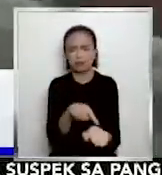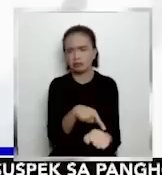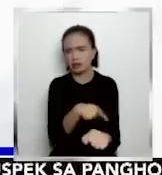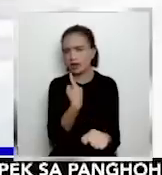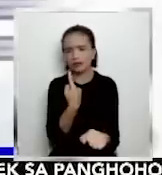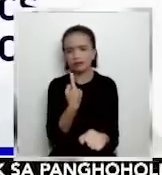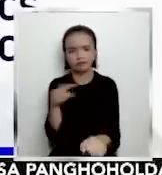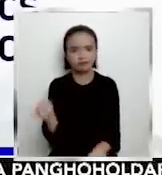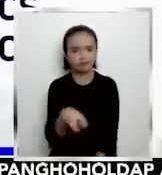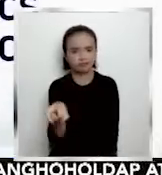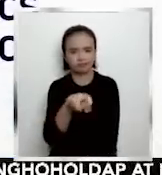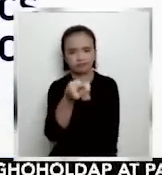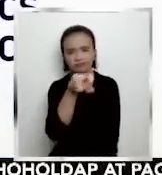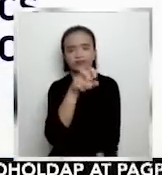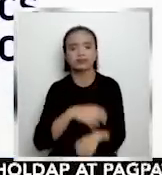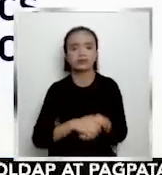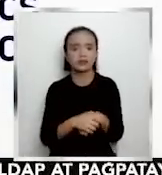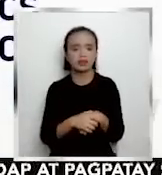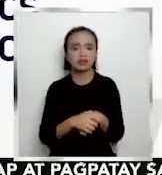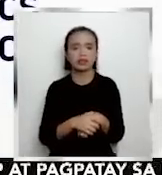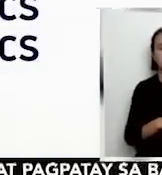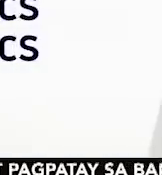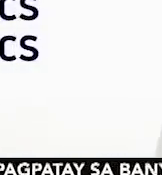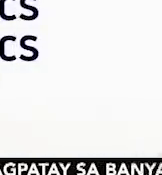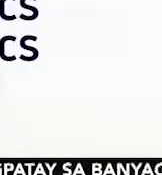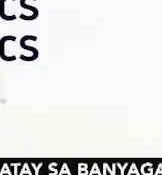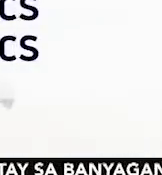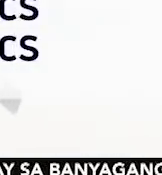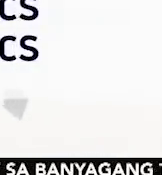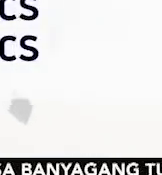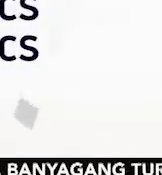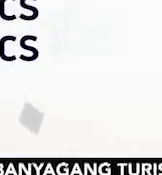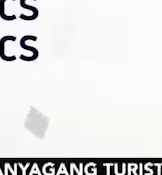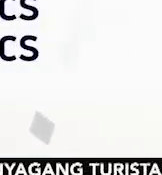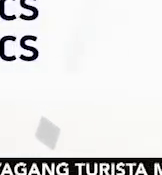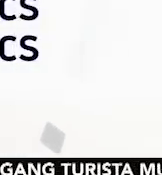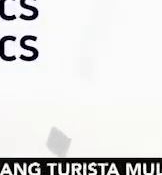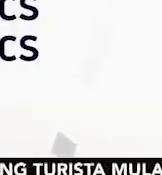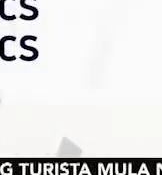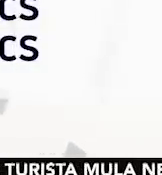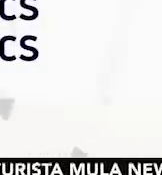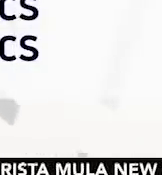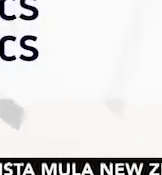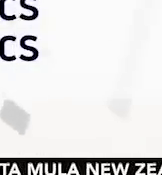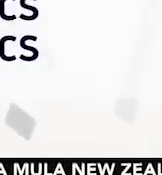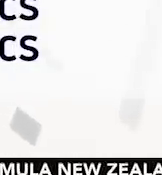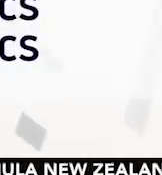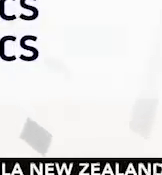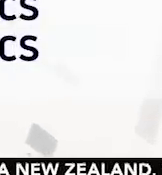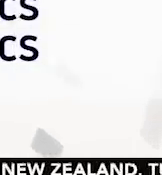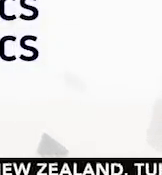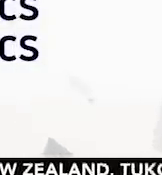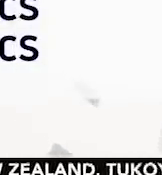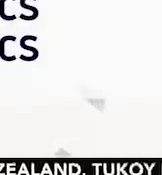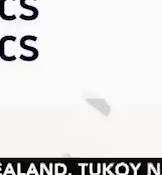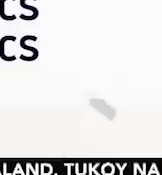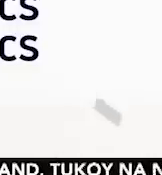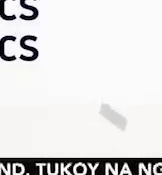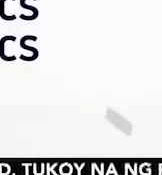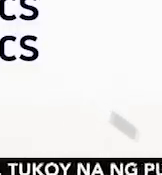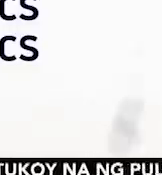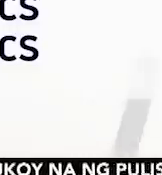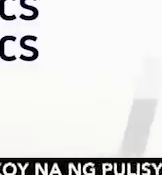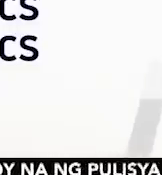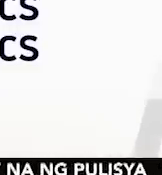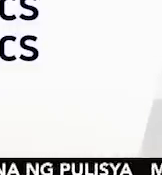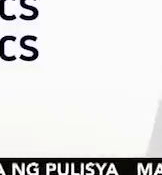biyahe. Sa pag-aaral nitong 2022 ng isang Dutch location technology agency na TomTom, base sa mga impormasyon sa mga